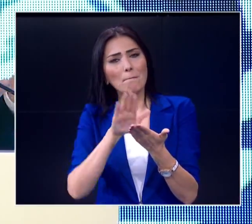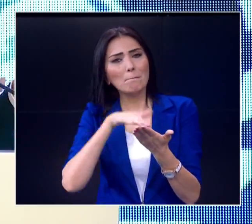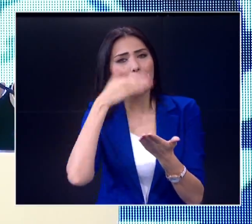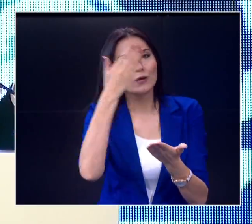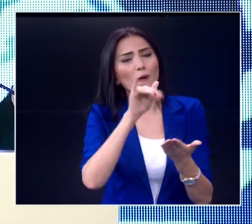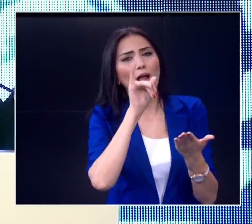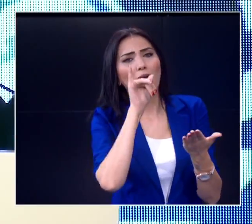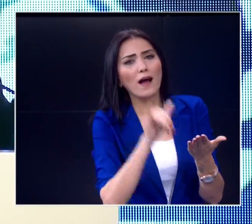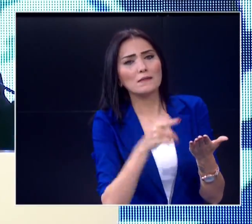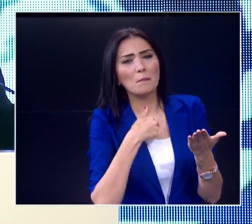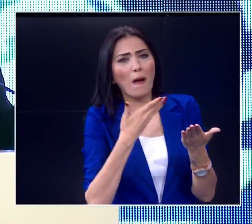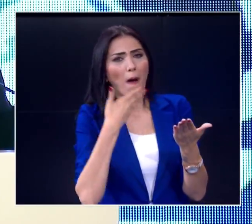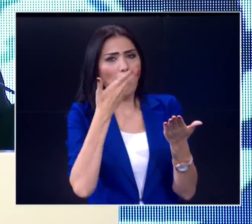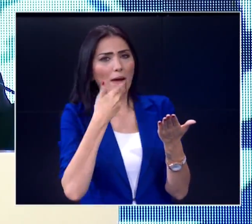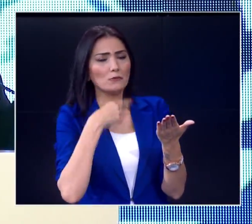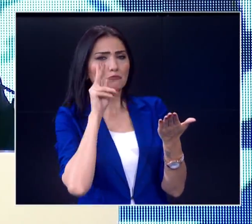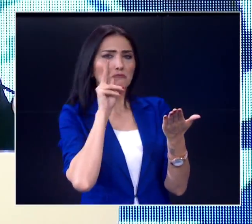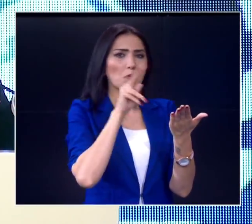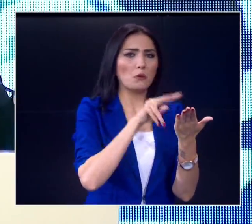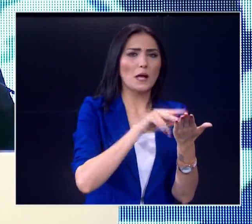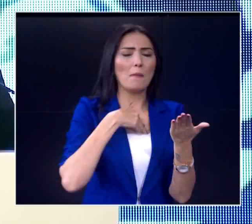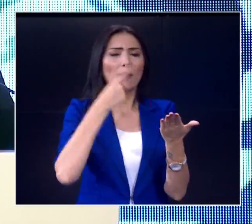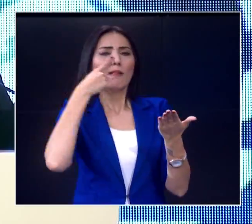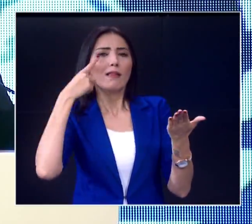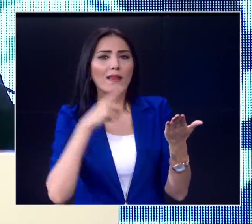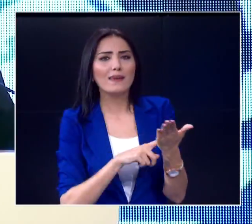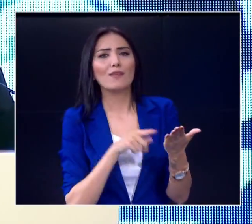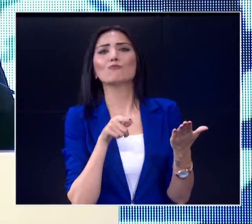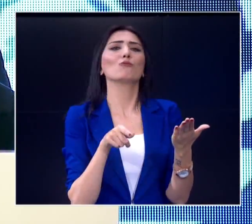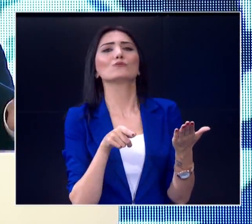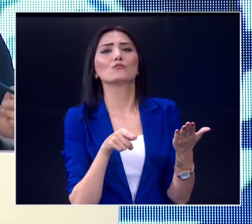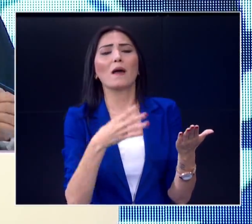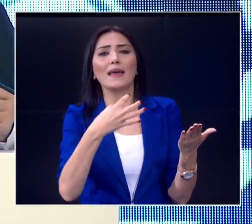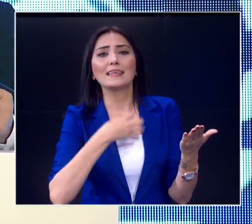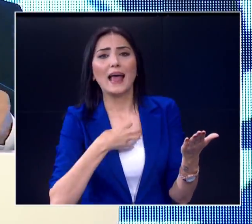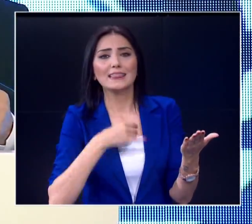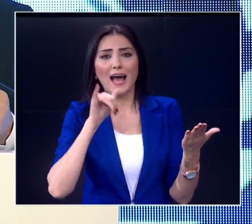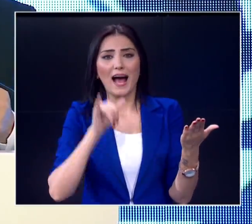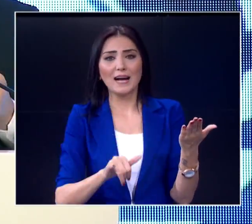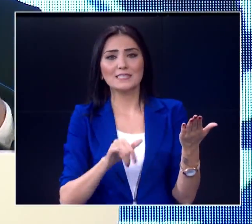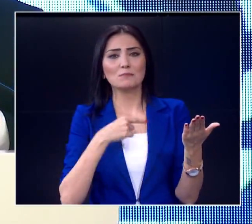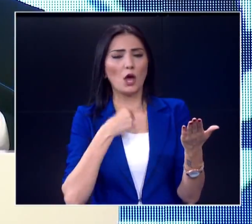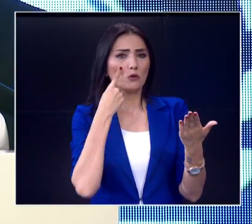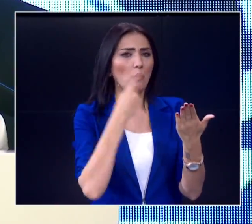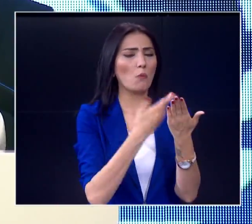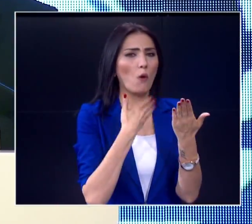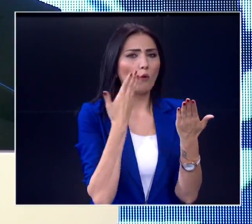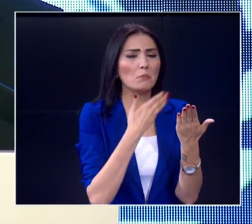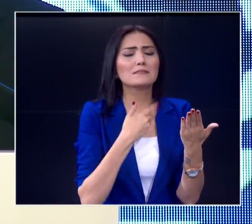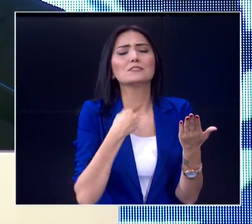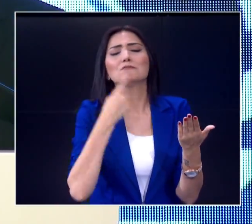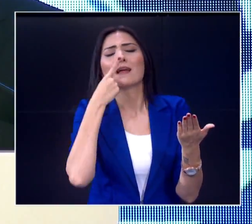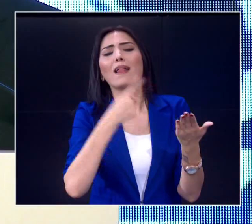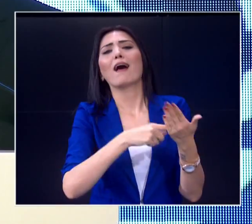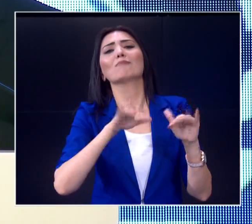başkaları hakkında bir haber gördüğüm zaman hemen inanıyorum. Kendi hakkımda gördüğüm zaman hiç